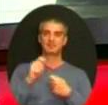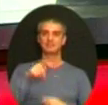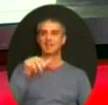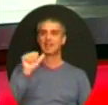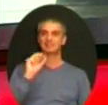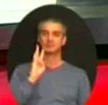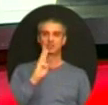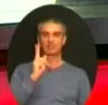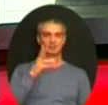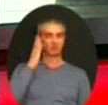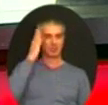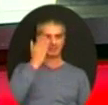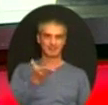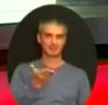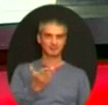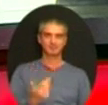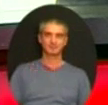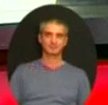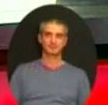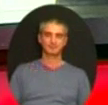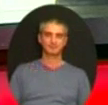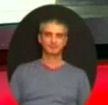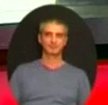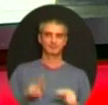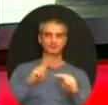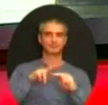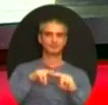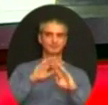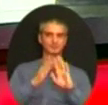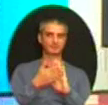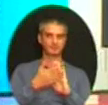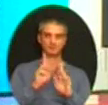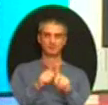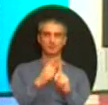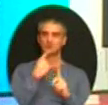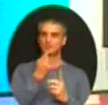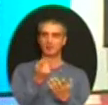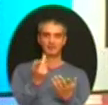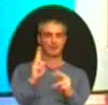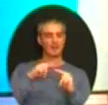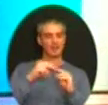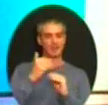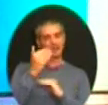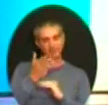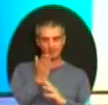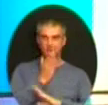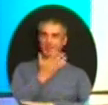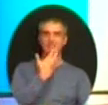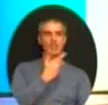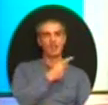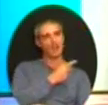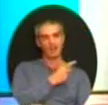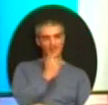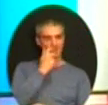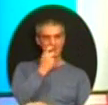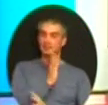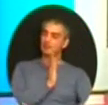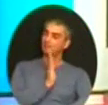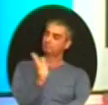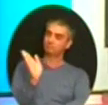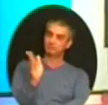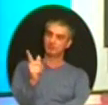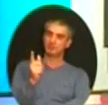שטרן מיש עתיד. אז אחרי הדברים האלה, כמו שנאמר במקורות, אחר הדברים האלה פנה אריה דרעי וביקש